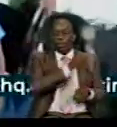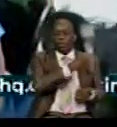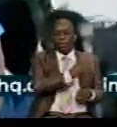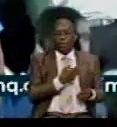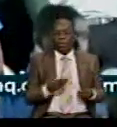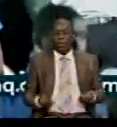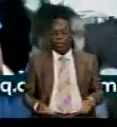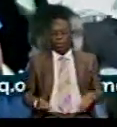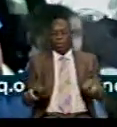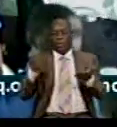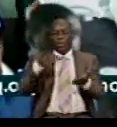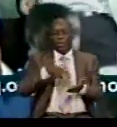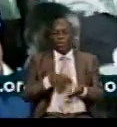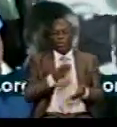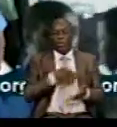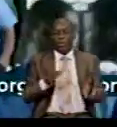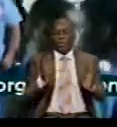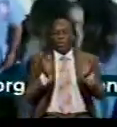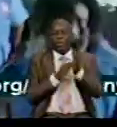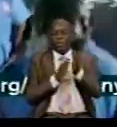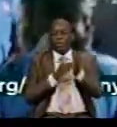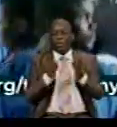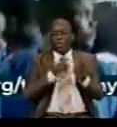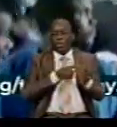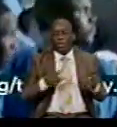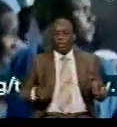âme, lève-toi et loue Seigneur.